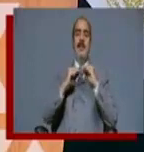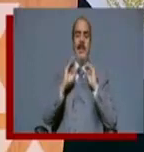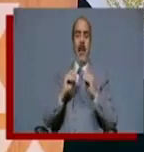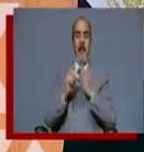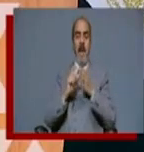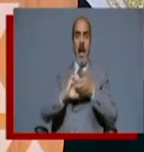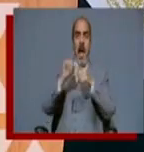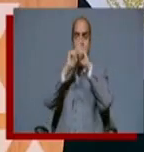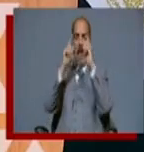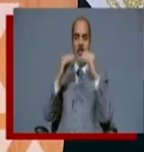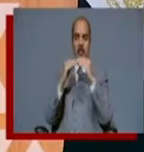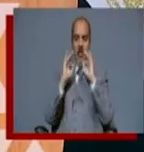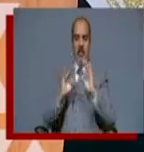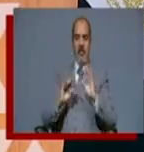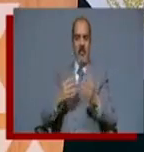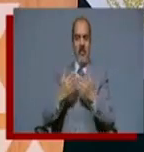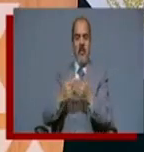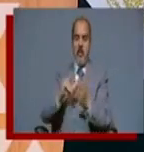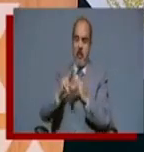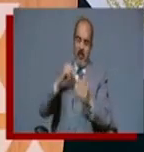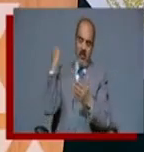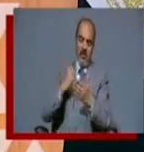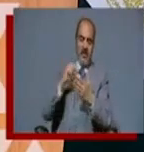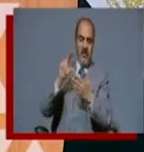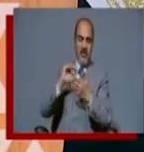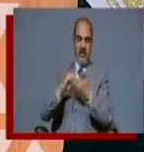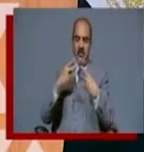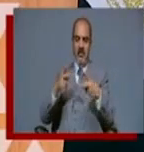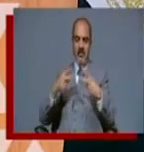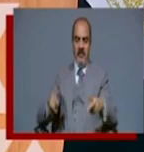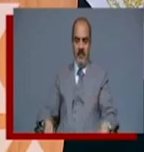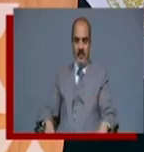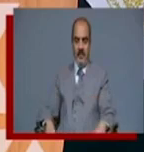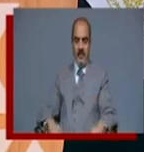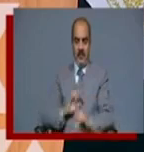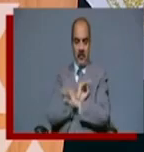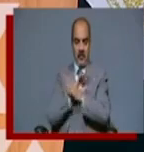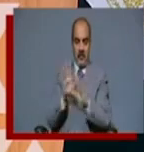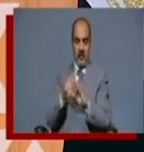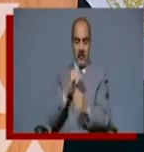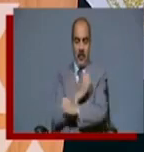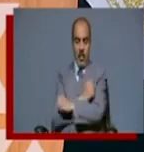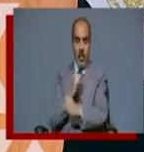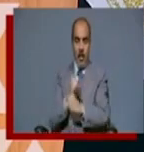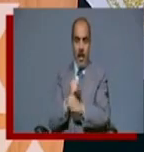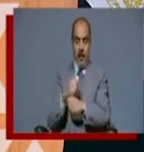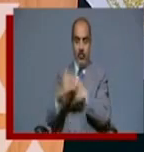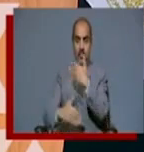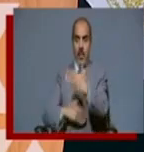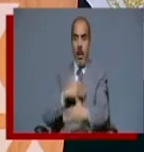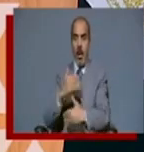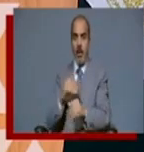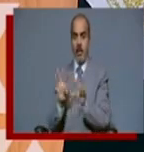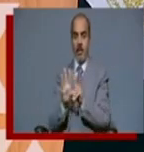بس عايزين نكمل استعراض النقاط الاساسيه في القانون واحنا لسه بنتكلم عن القانون باعتباره للبند الاول في خطه العمل